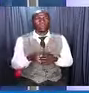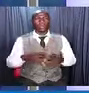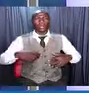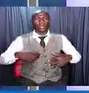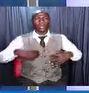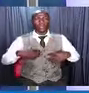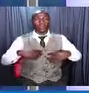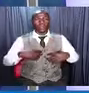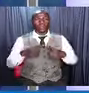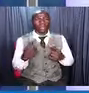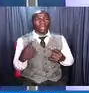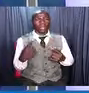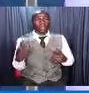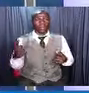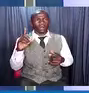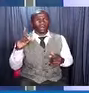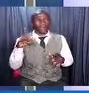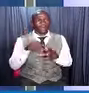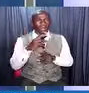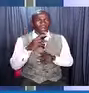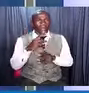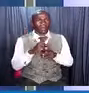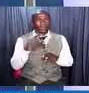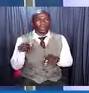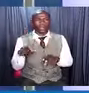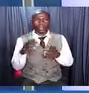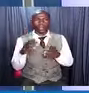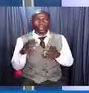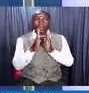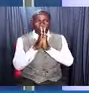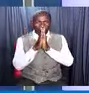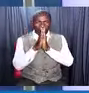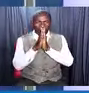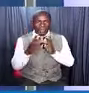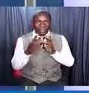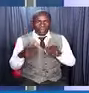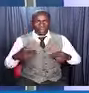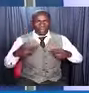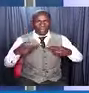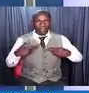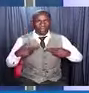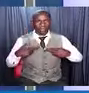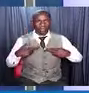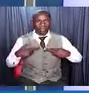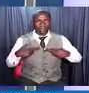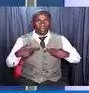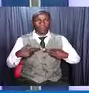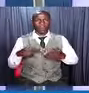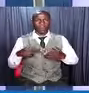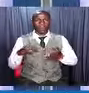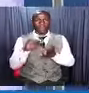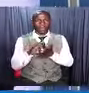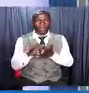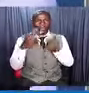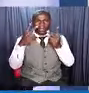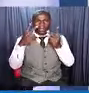kila mwongofu. The joy of everyone. Duniani hapa. On earth. Aombalo apate. To get what they pray for. Na kule kuona